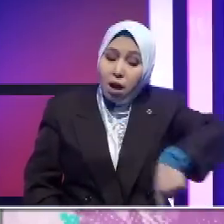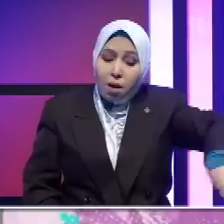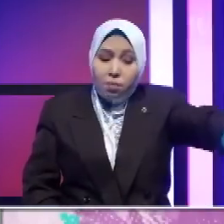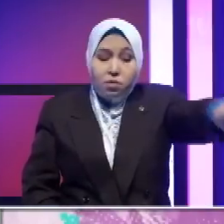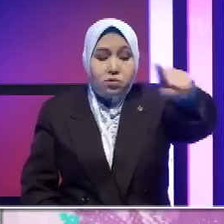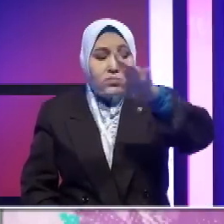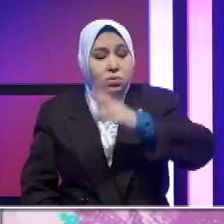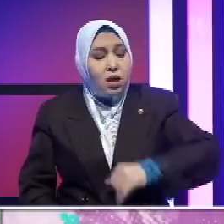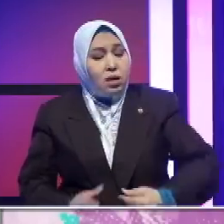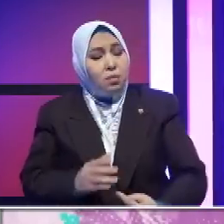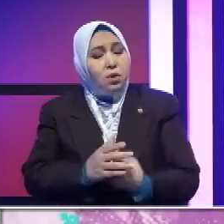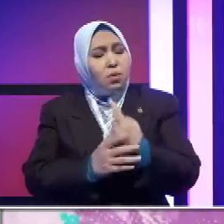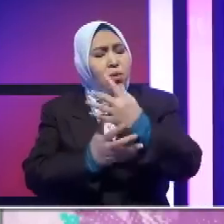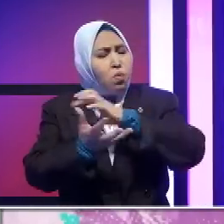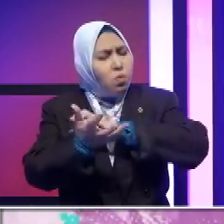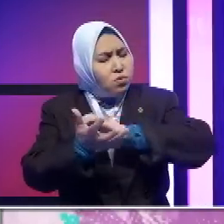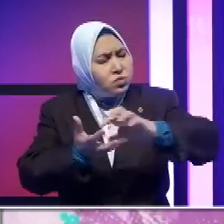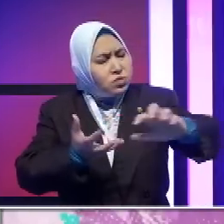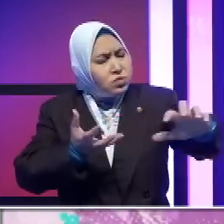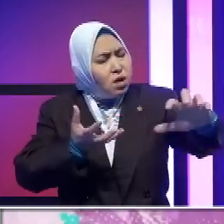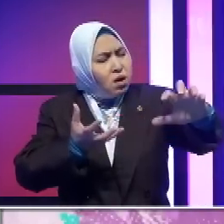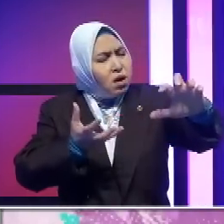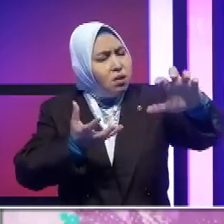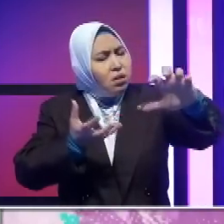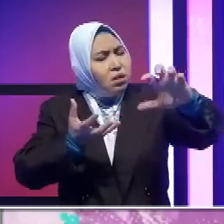في الأرض